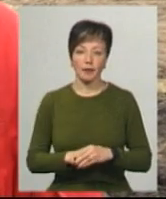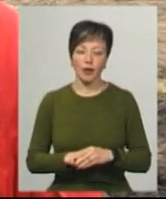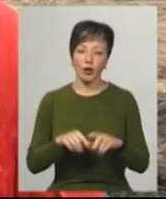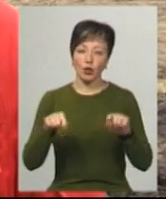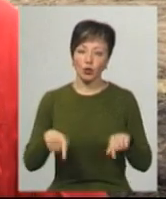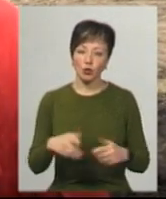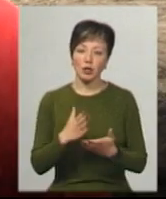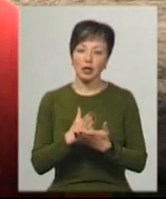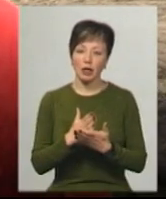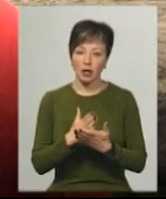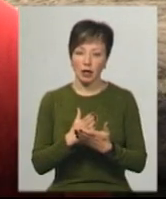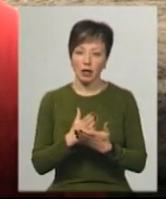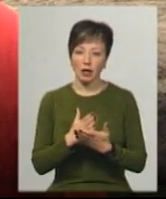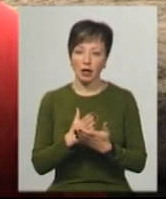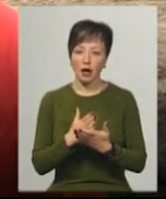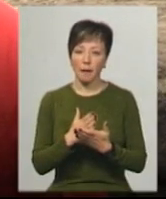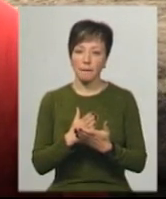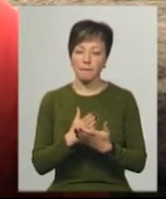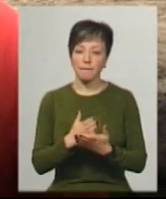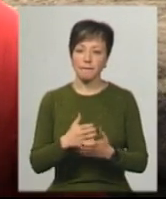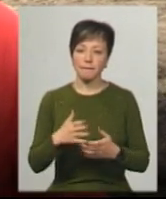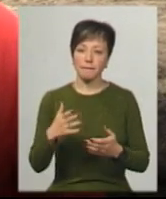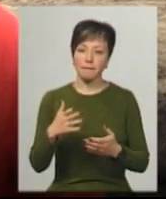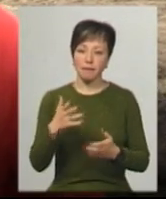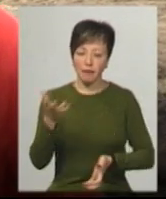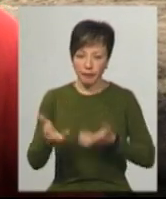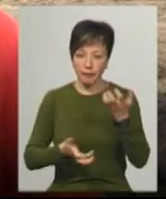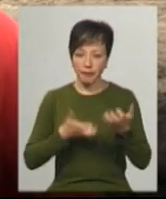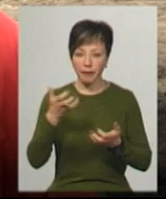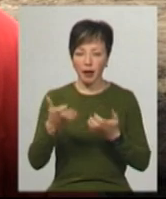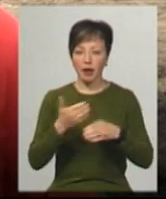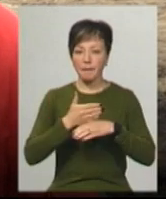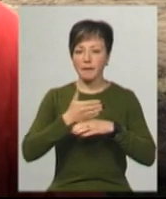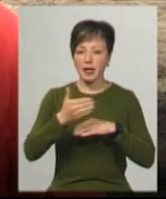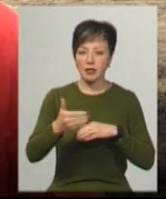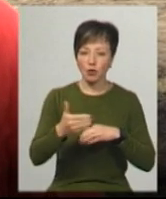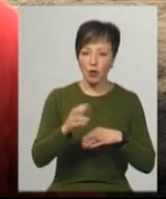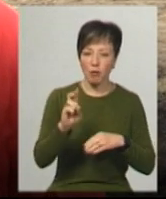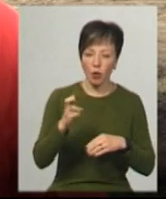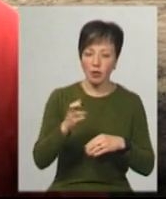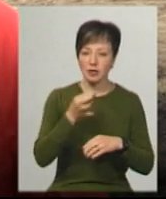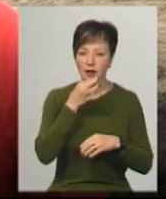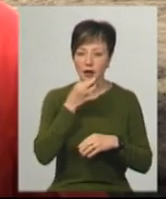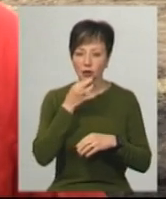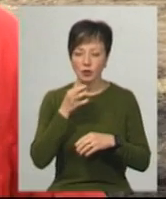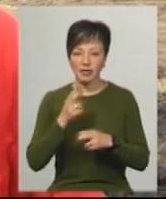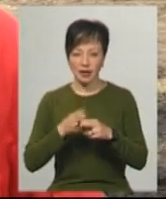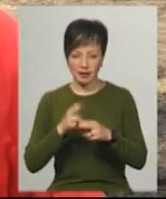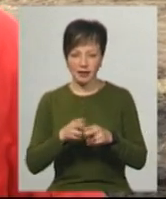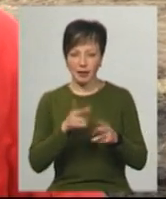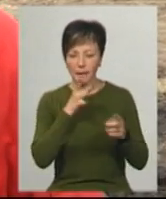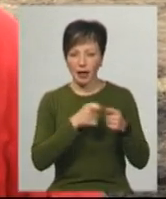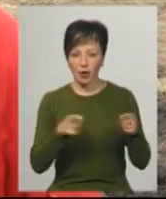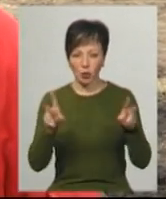є матеріали енеоліту, є матеріали доби пізньої бронзи, раннього заліза, є горизонт